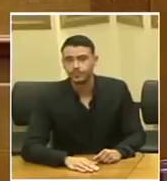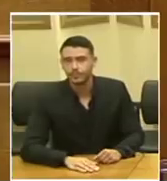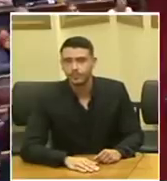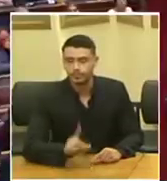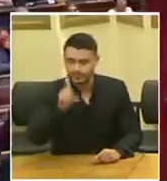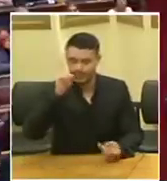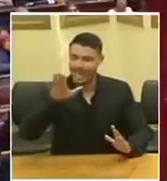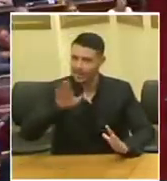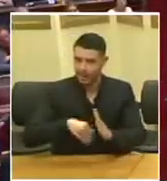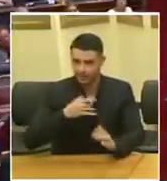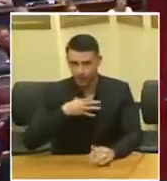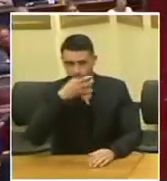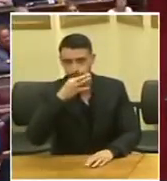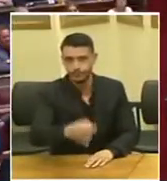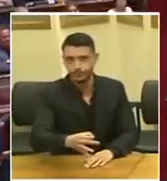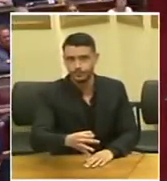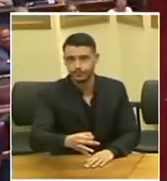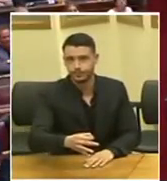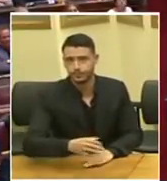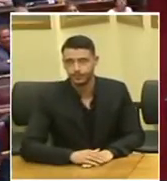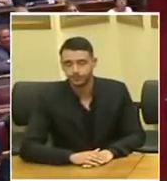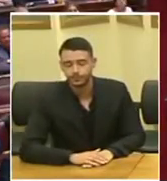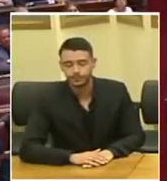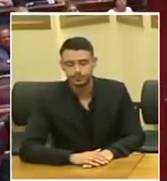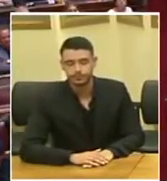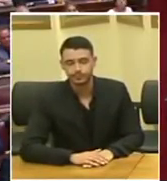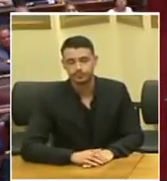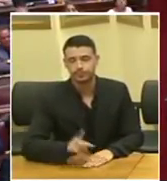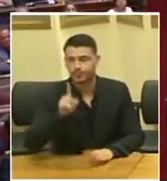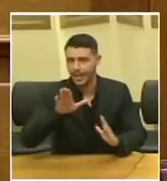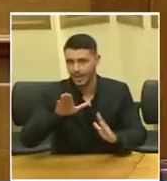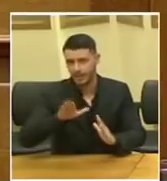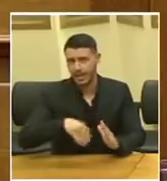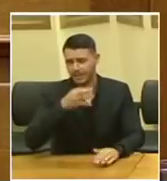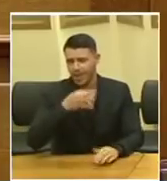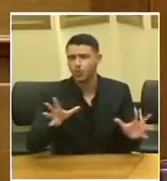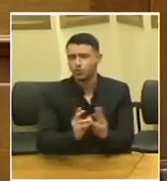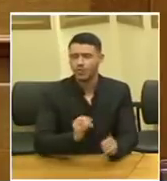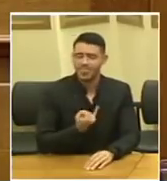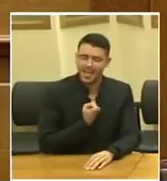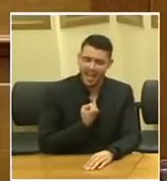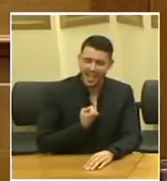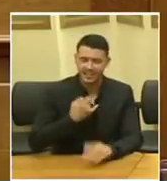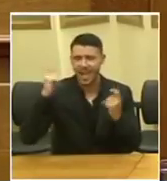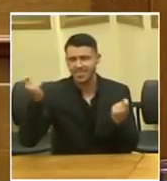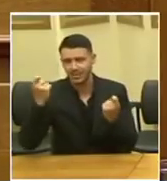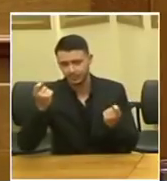τελευταίο ζήτημα. Και ας έρθουμε ένα τελευταίο ζητηματάκι με την ηθαγένεια και όλα αυτά.